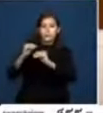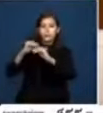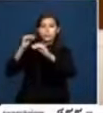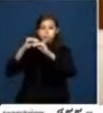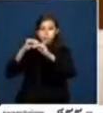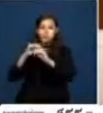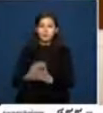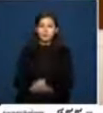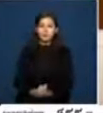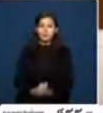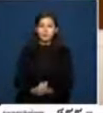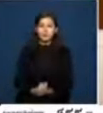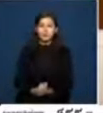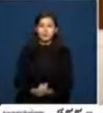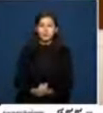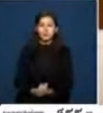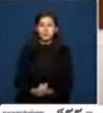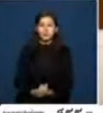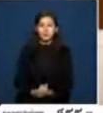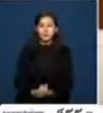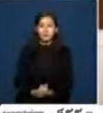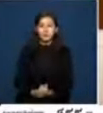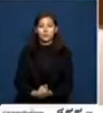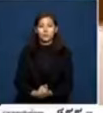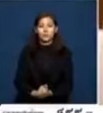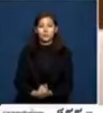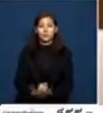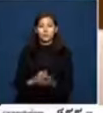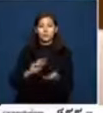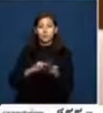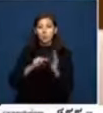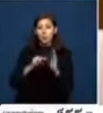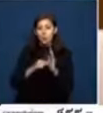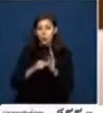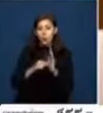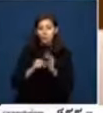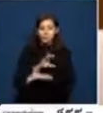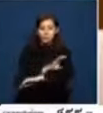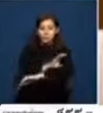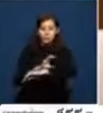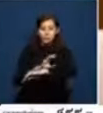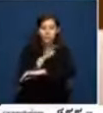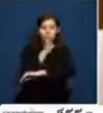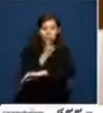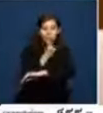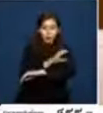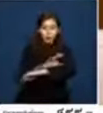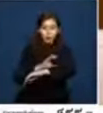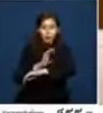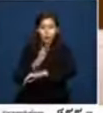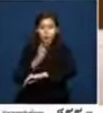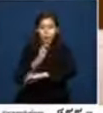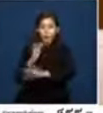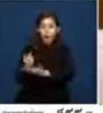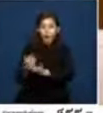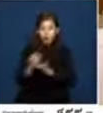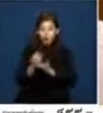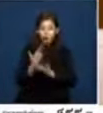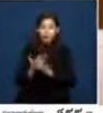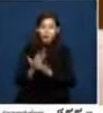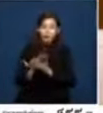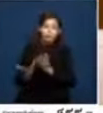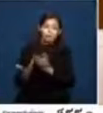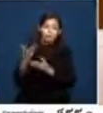ถึงว่ารถไฟฟ้าทั้ง 2สายนี้จะทำกำไรได้อย่างแน่นอนสำหรับในการผลักดัน